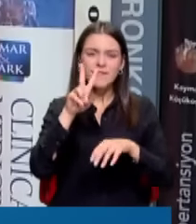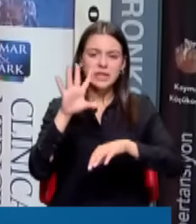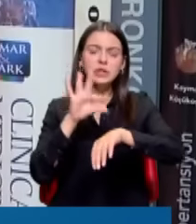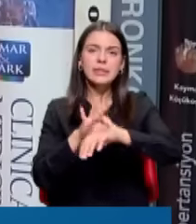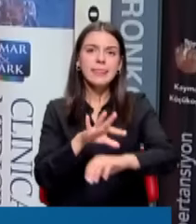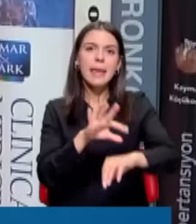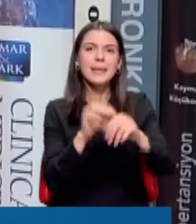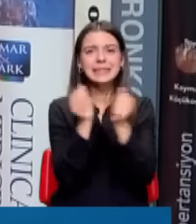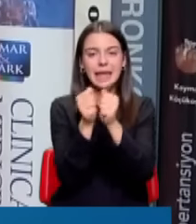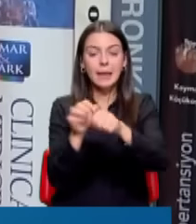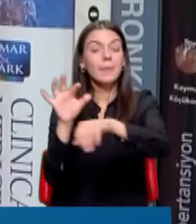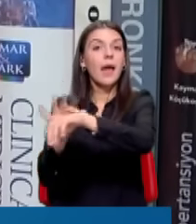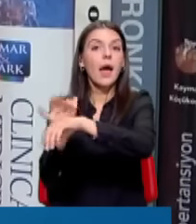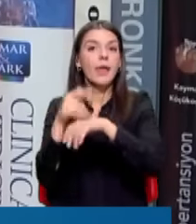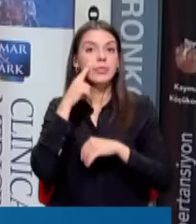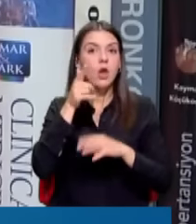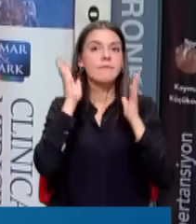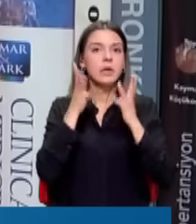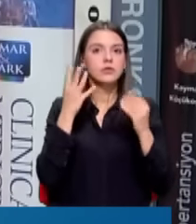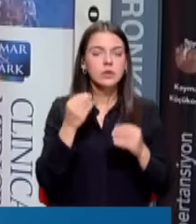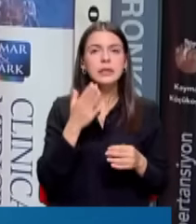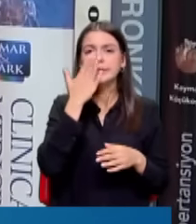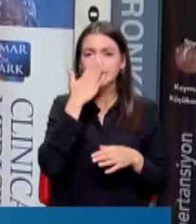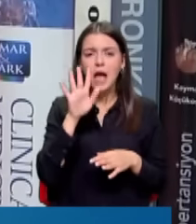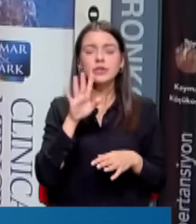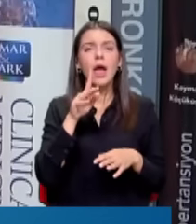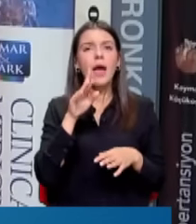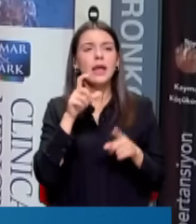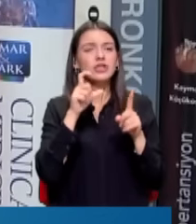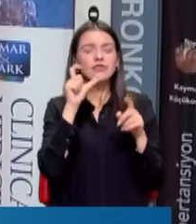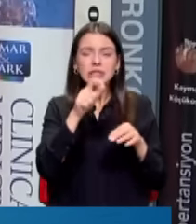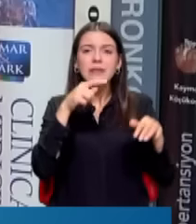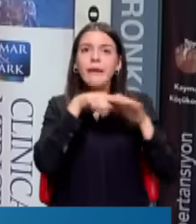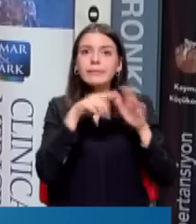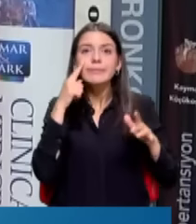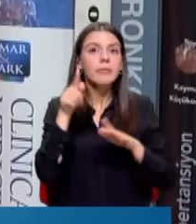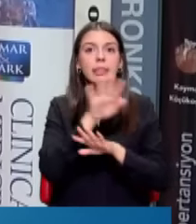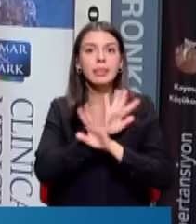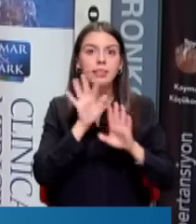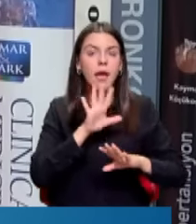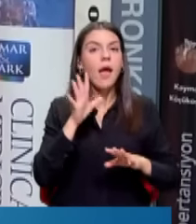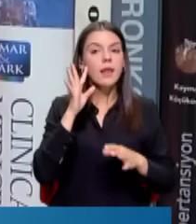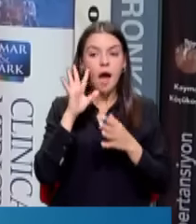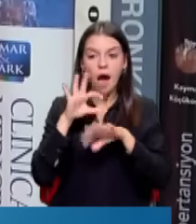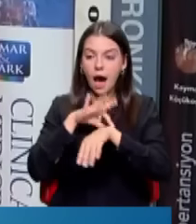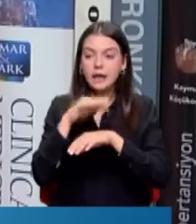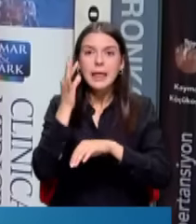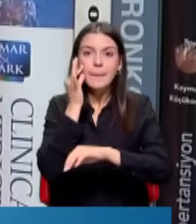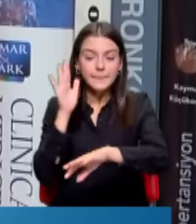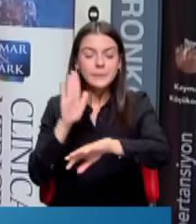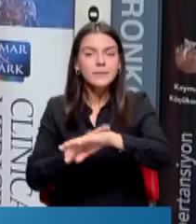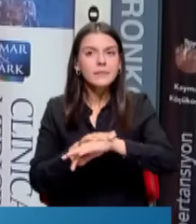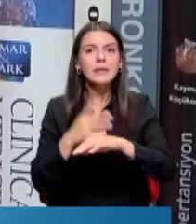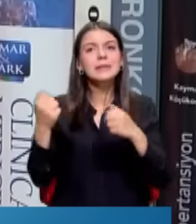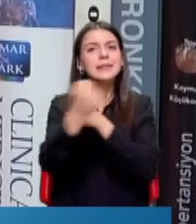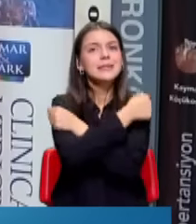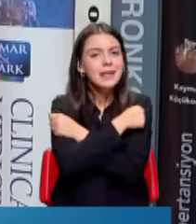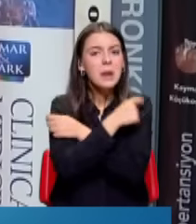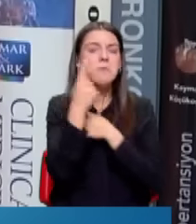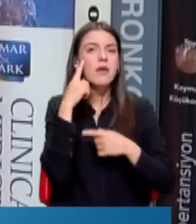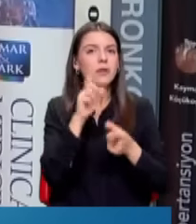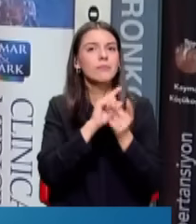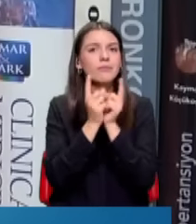ve yakın temasla bulaşıyor. Sadece cinsel ilişkiyle bulaşmıyor. Onun dışında hastanın tenine temas eden her türlü sarılma,